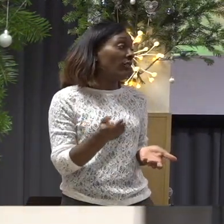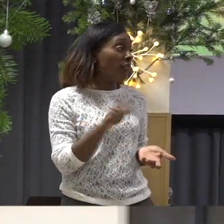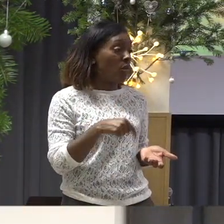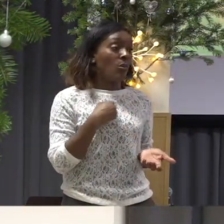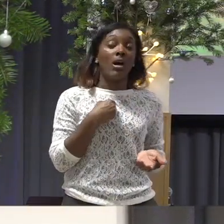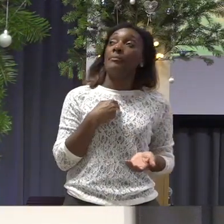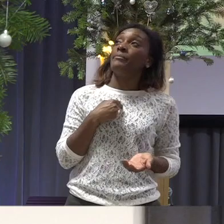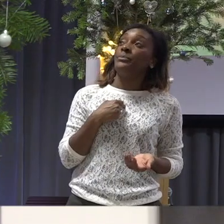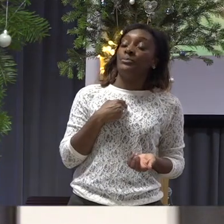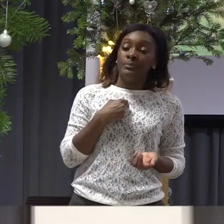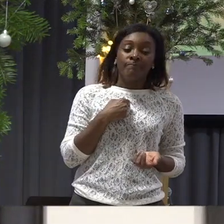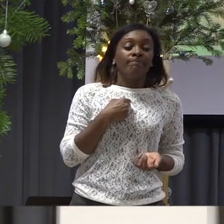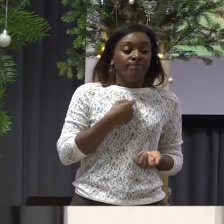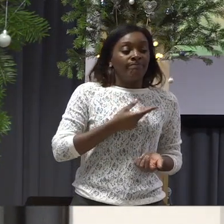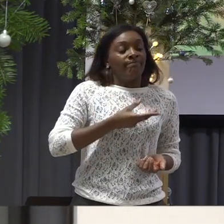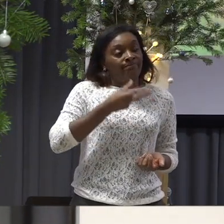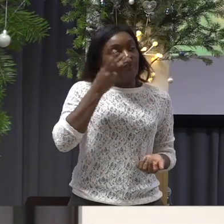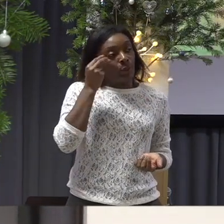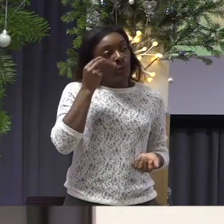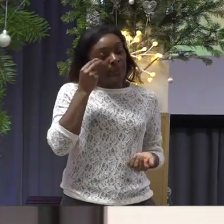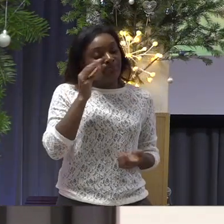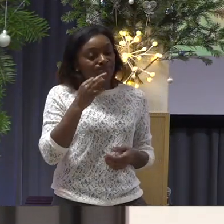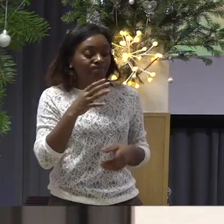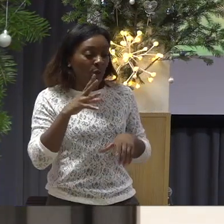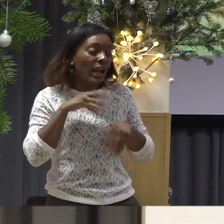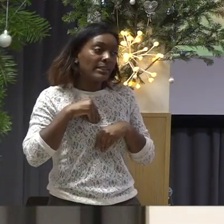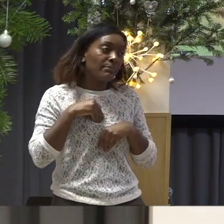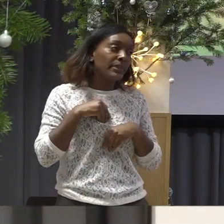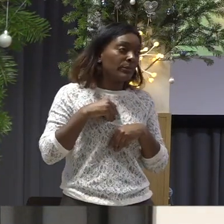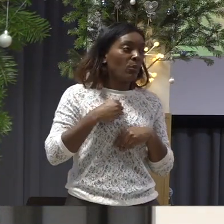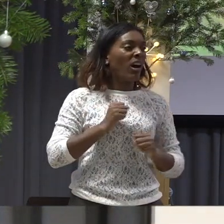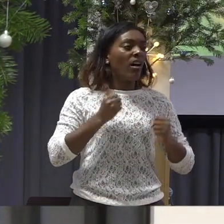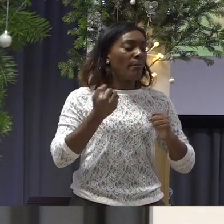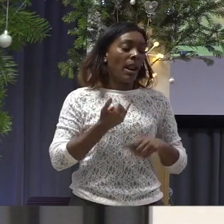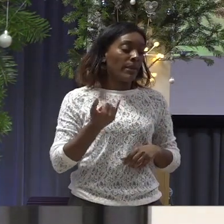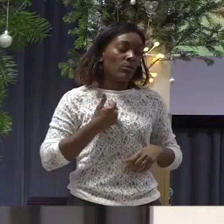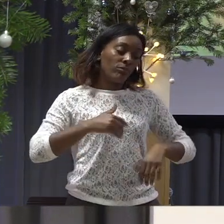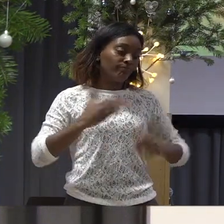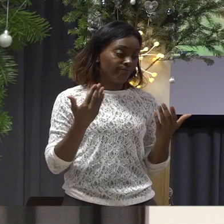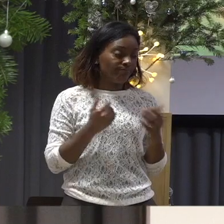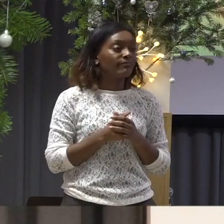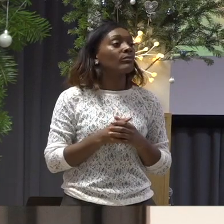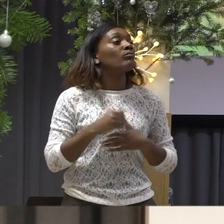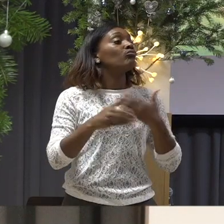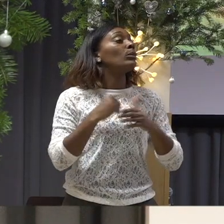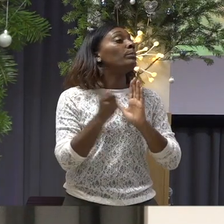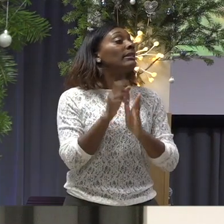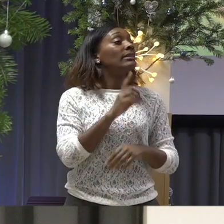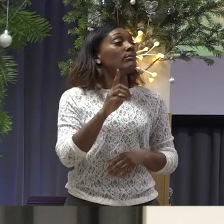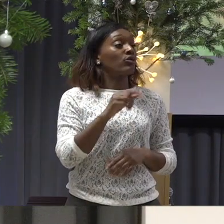un respect pour eux. J'ai accepté, j'ai dit oui. Et j'ai pris le dimanche à l'église, une église